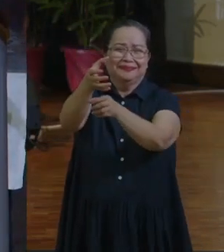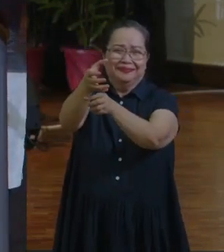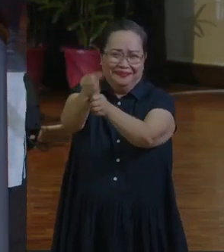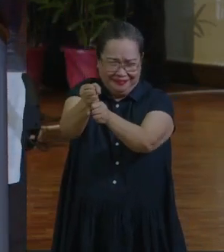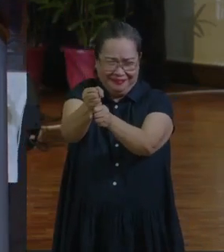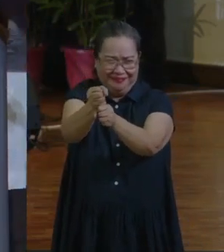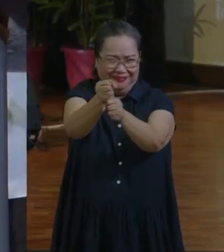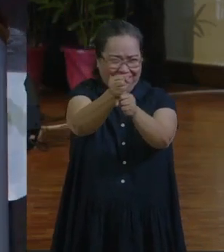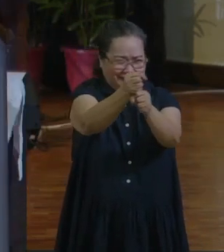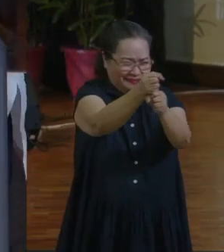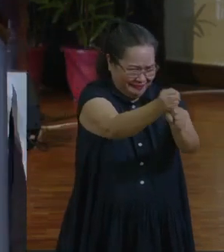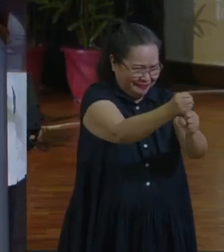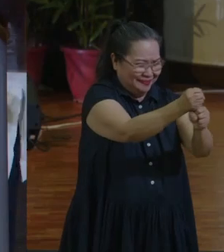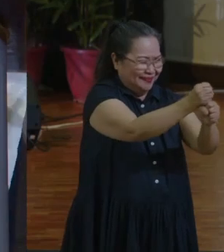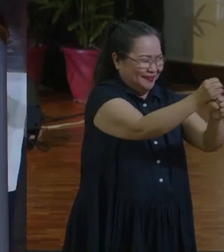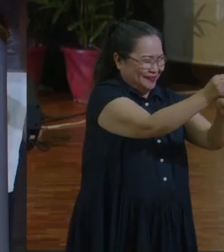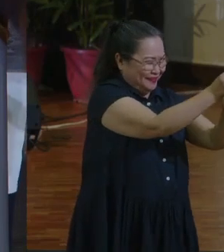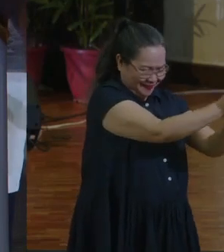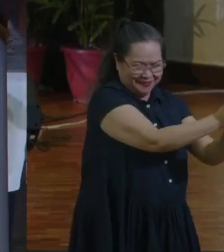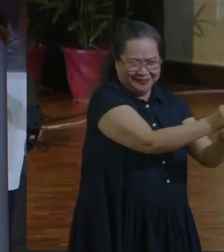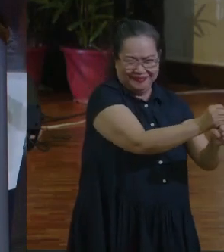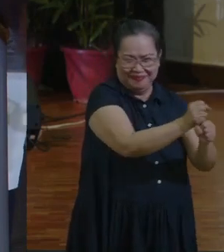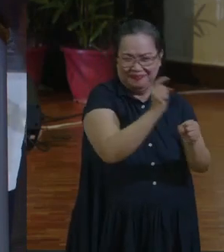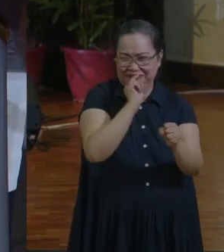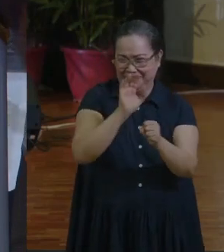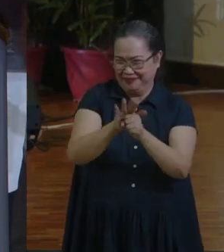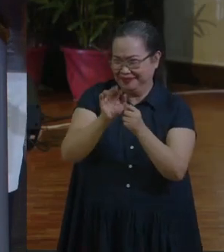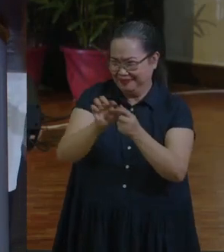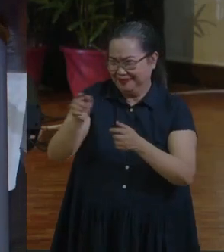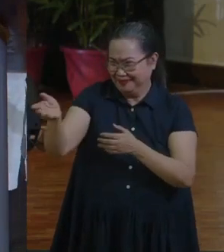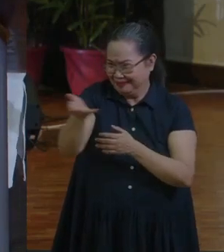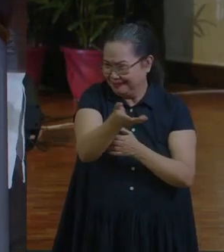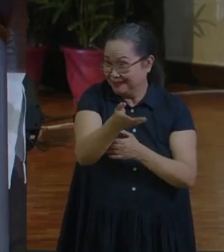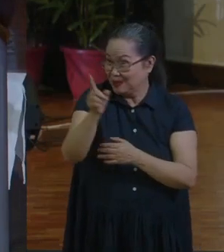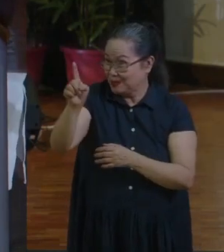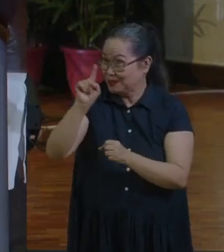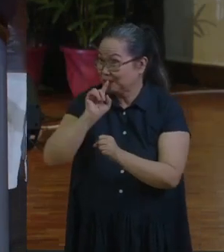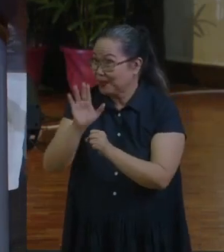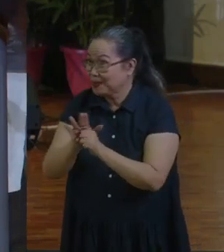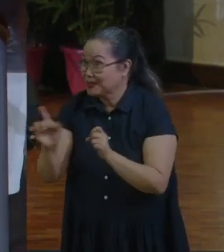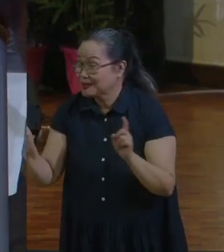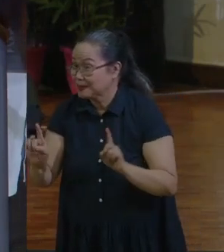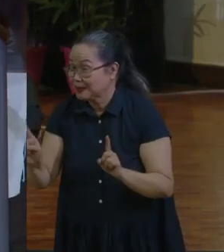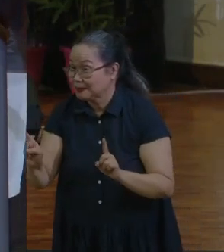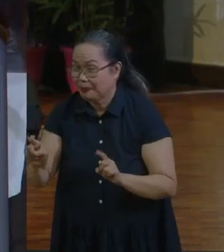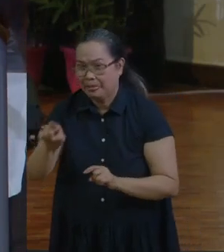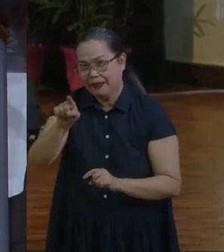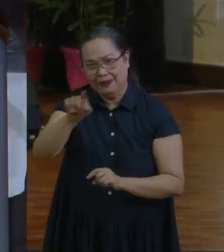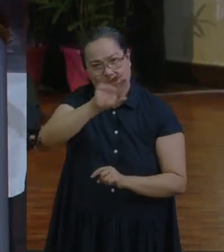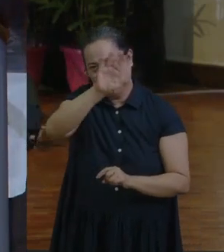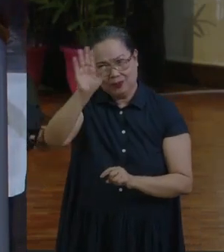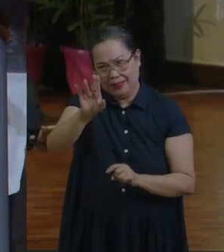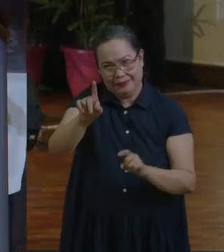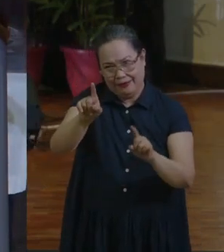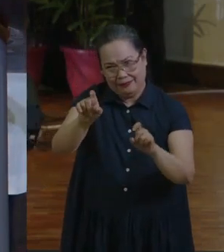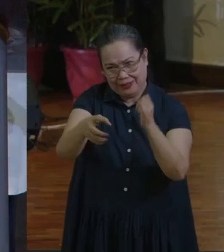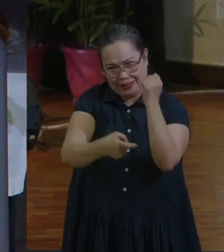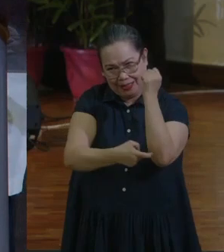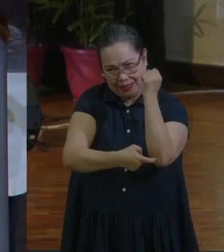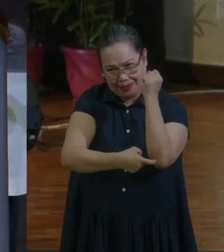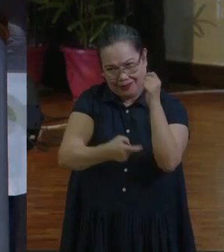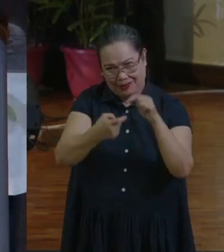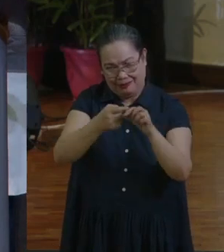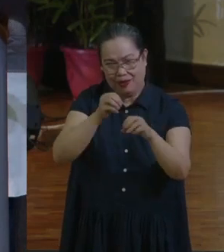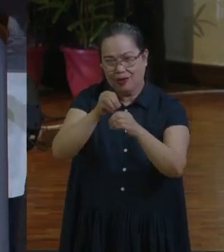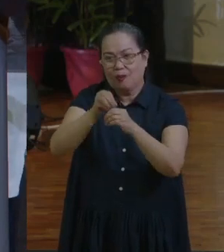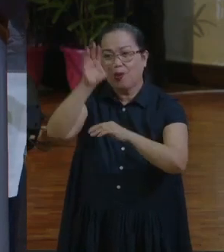Diyos. May mga pangako siya sa inyo. At ang isang pangako ay, hindi kayo susubukin ng lampas sa